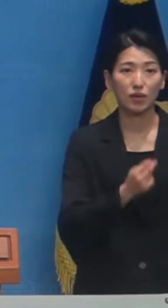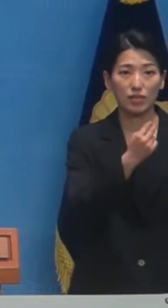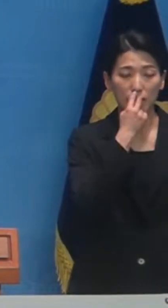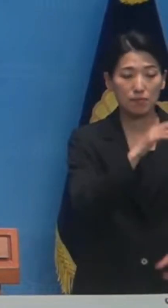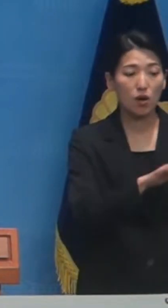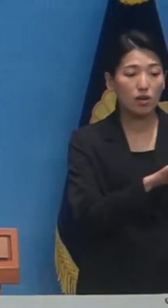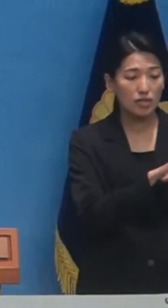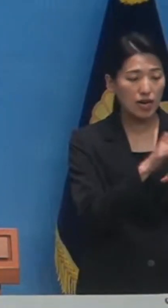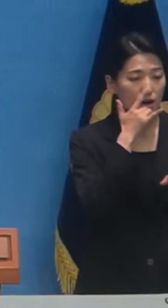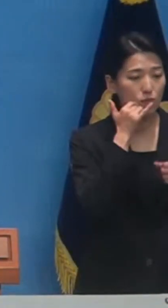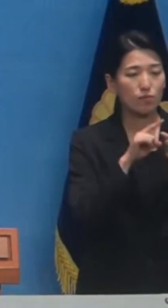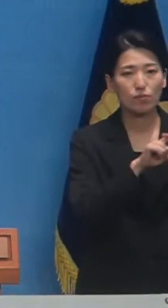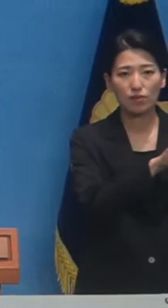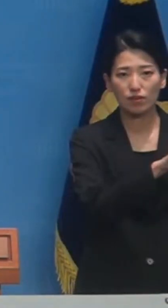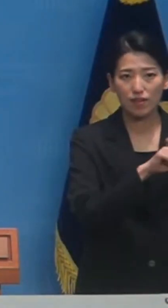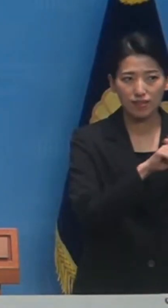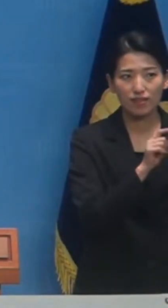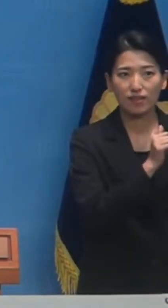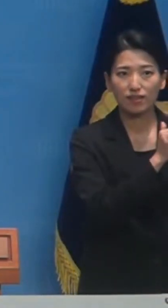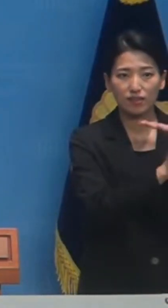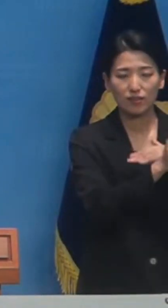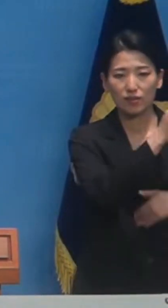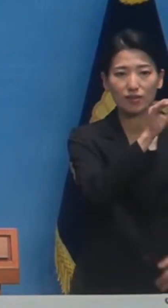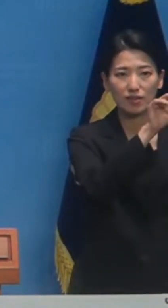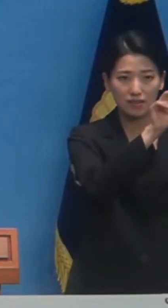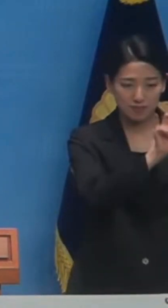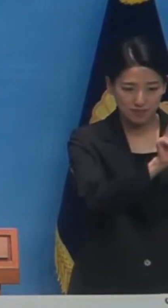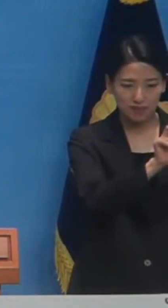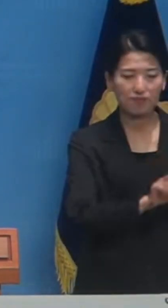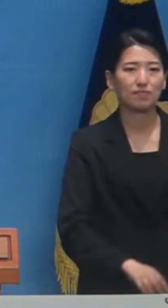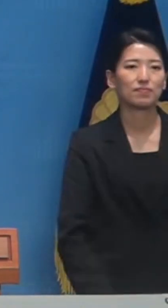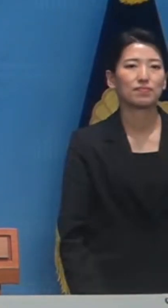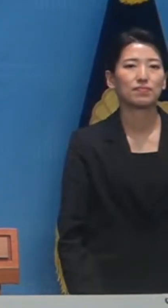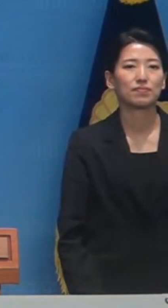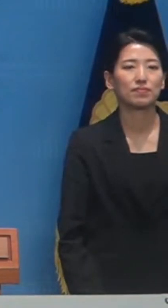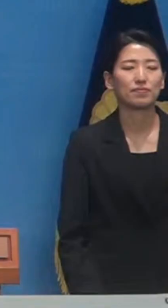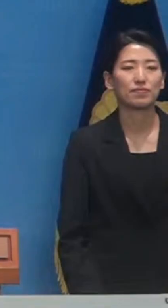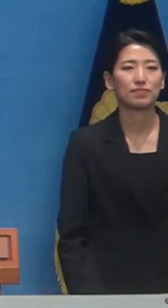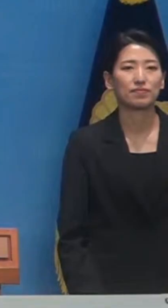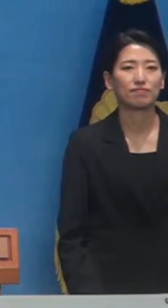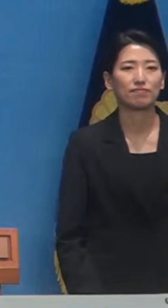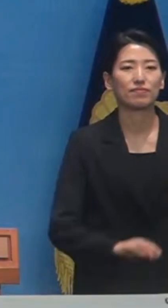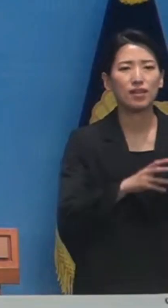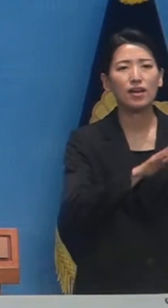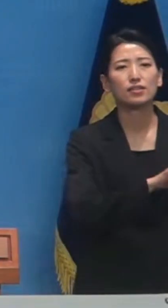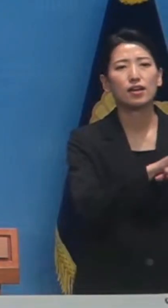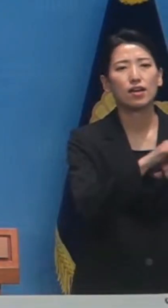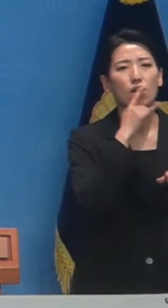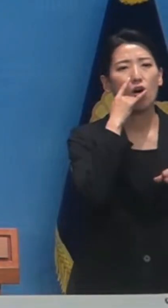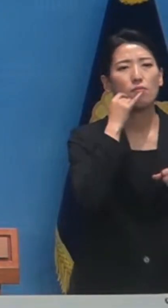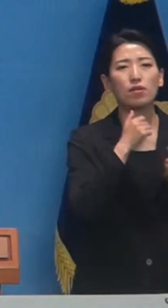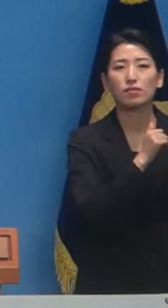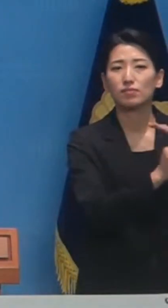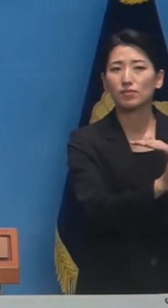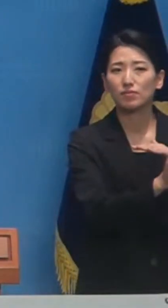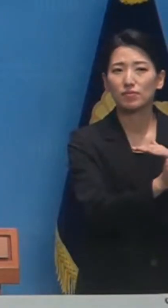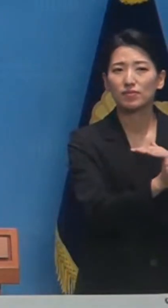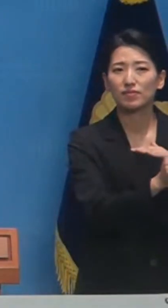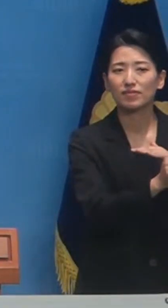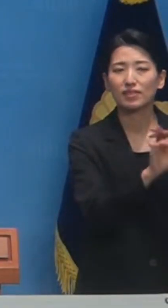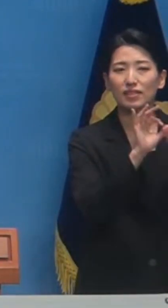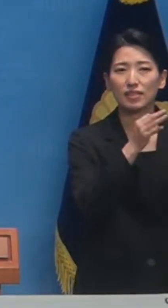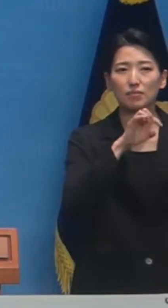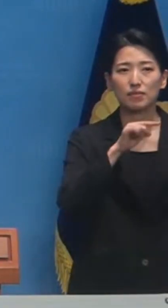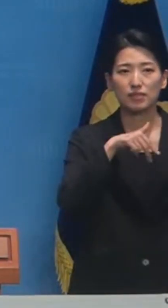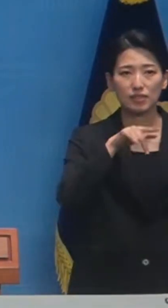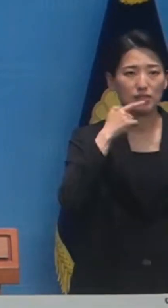생명사랑 동호연대 대표이신 임계순 대표님. 그리고 나라사랑 어머니의 대표이신 김은진